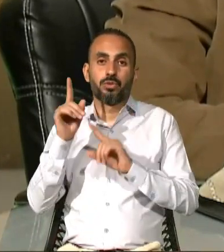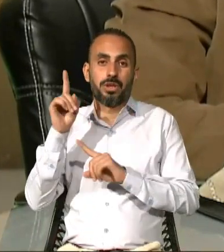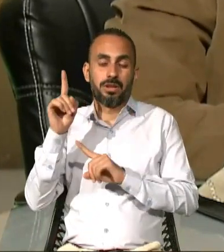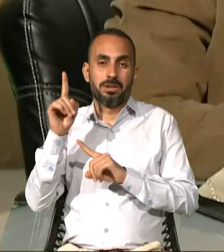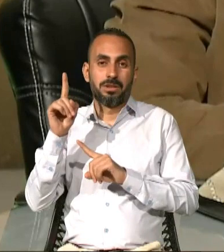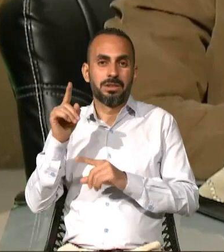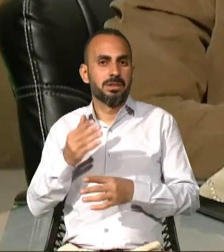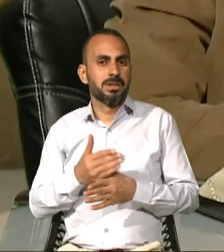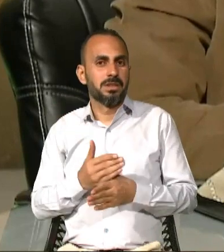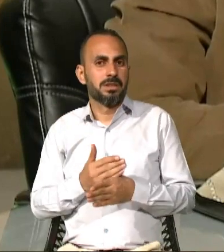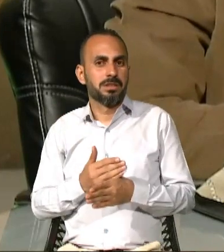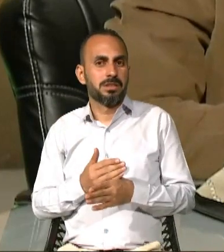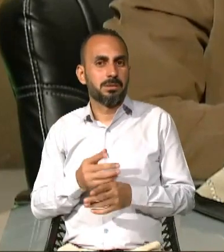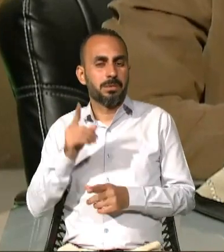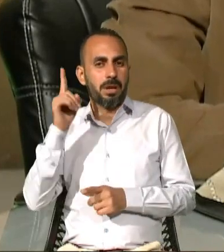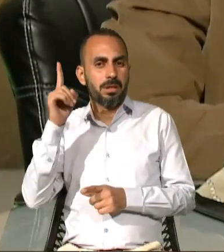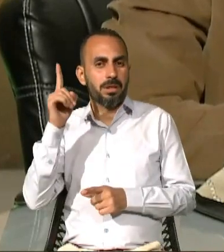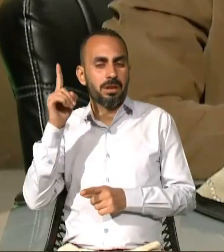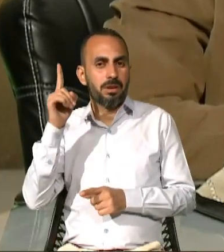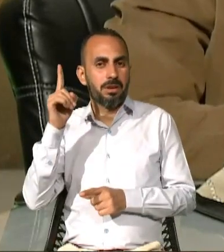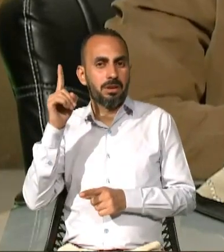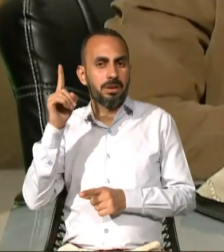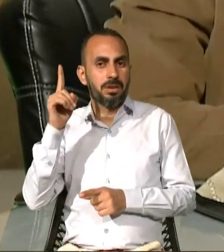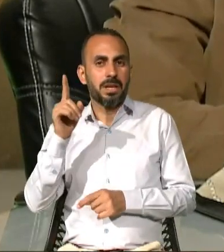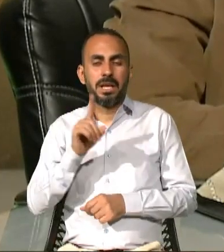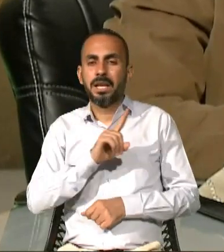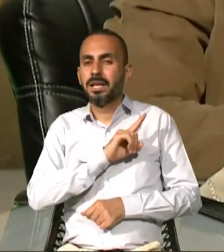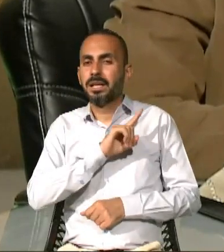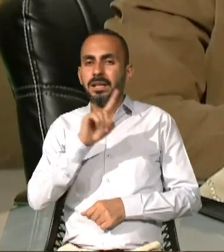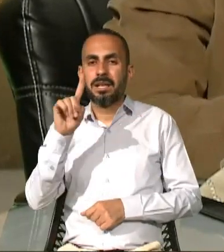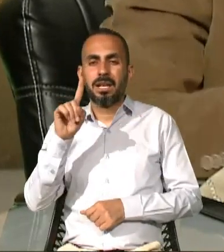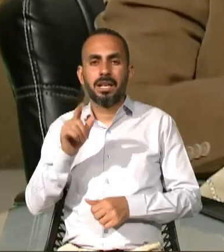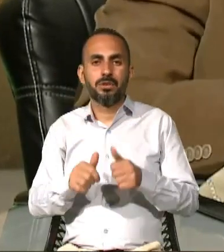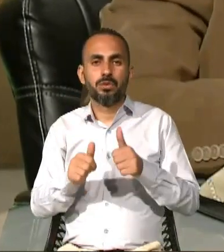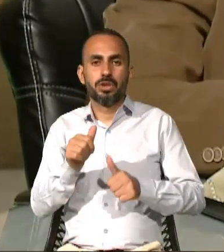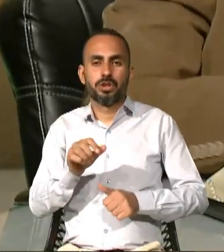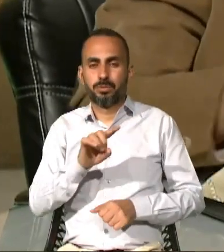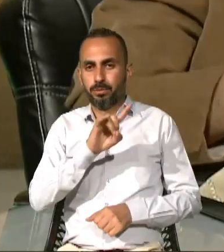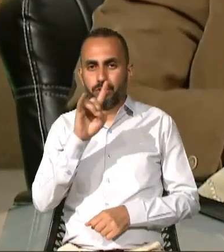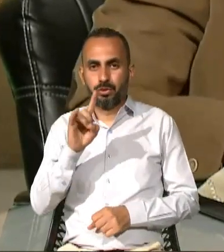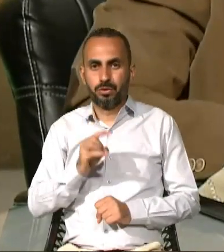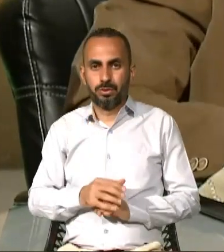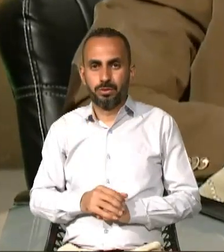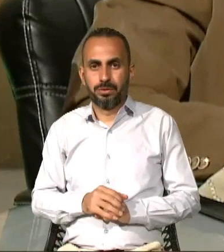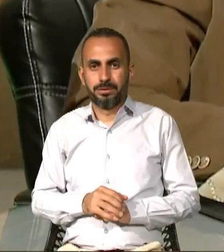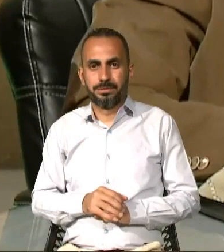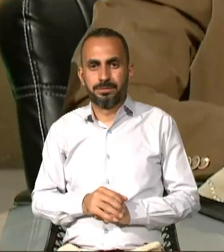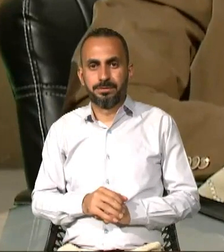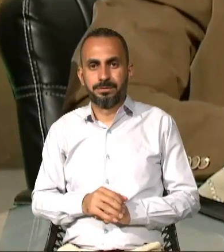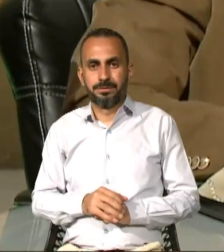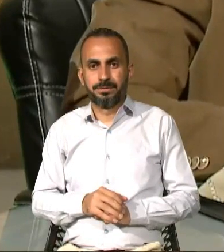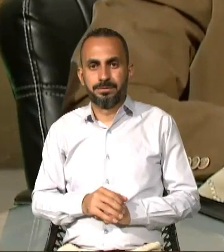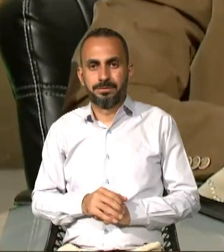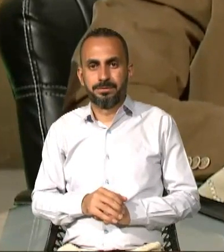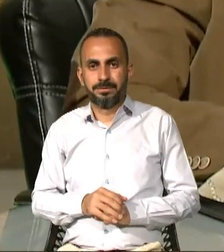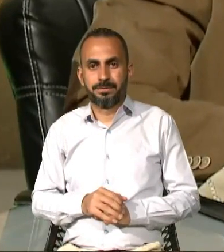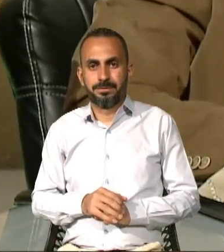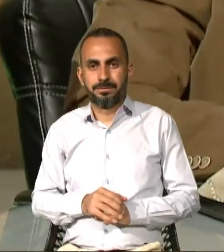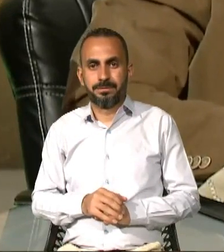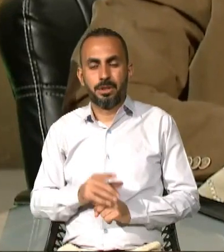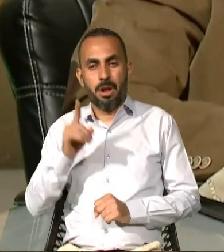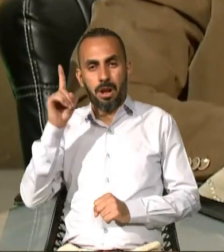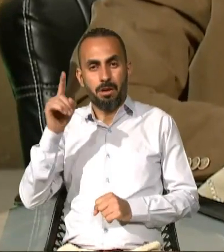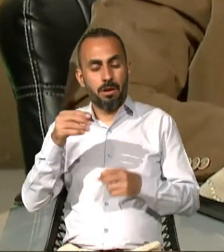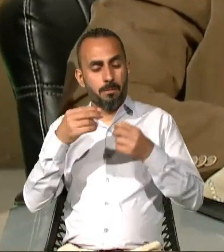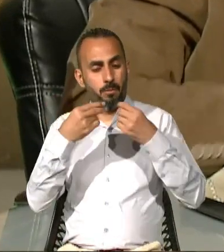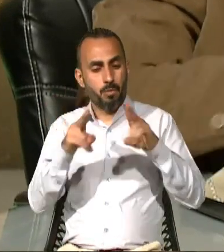بتزيد في الشرور، بتزيد في الشرور، وهو الله كده لا يشاء أن يخلق أناس. كان يقبل الجميع على طبعه. هو سمح بالفيروس